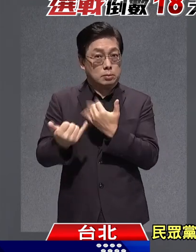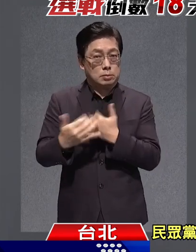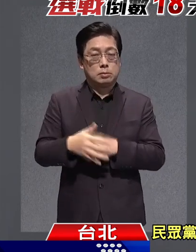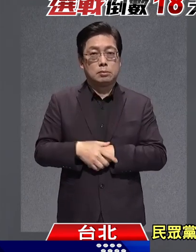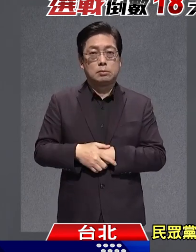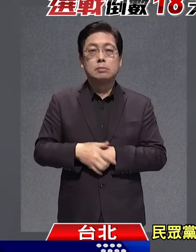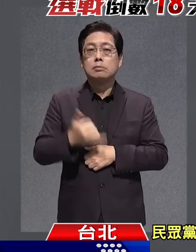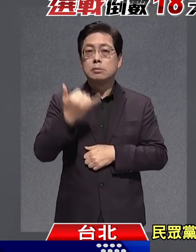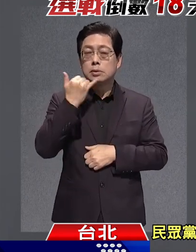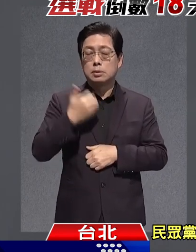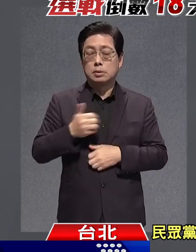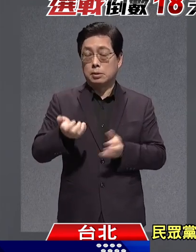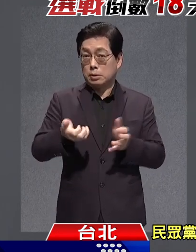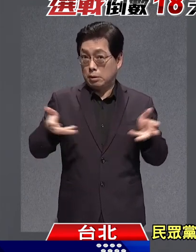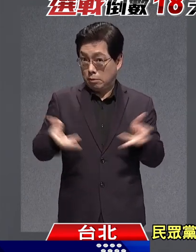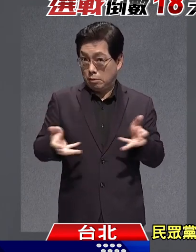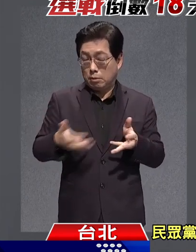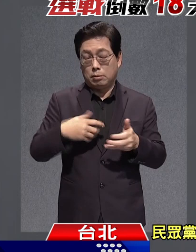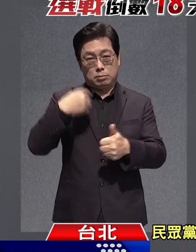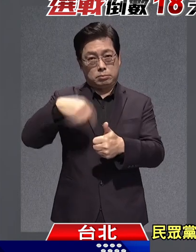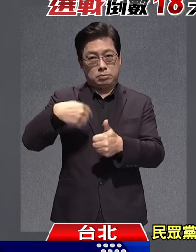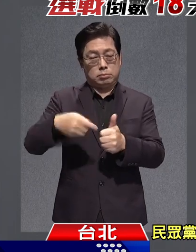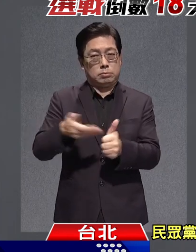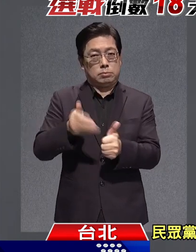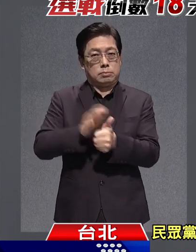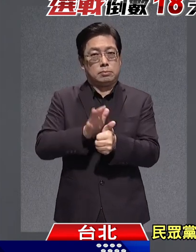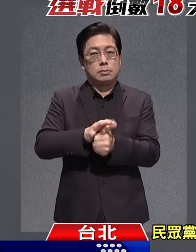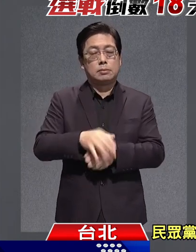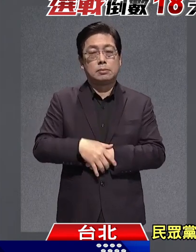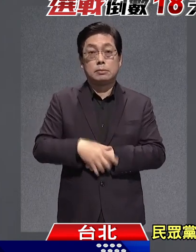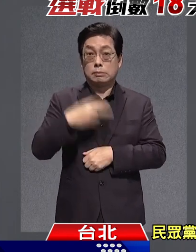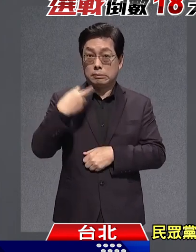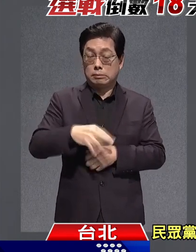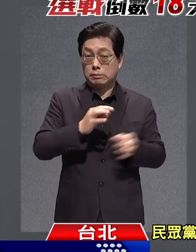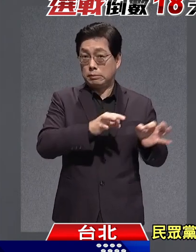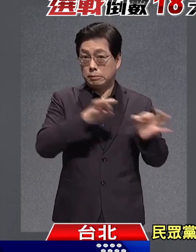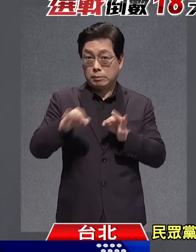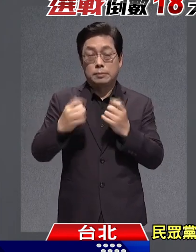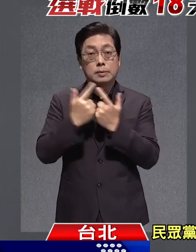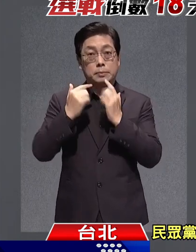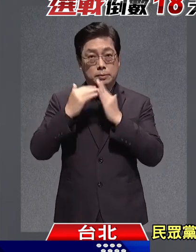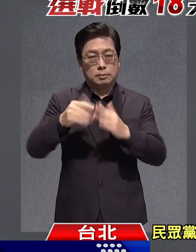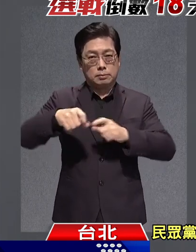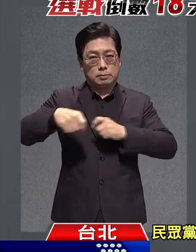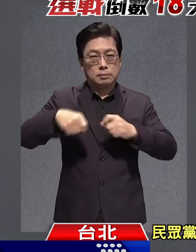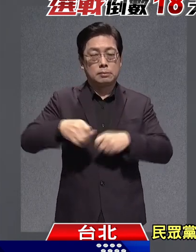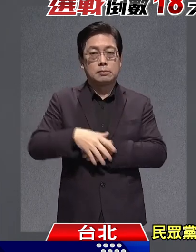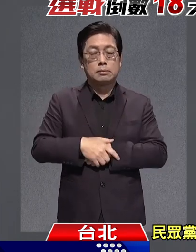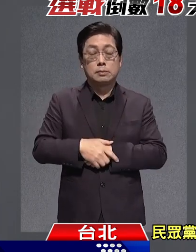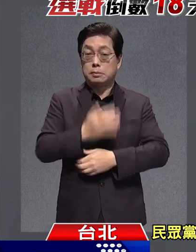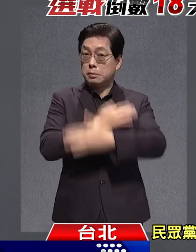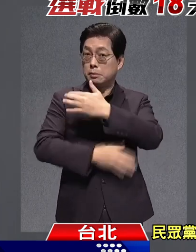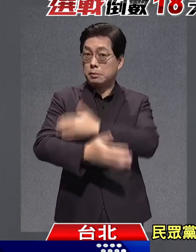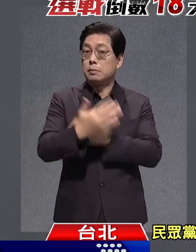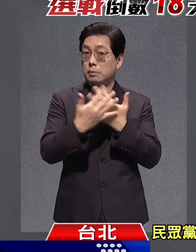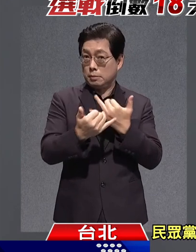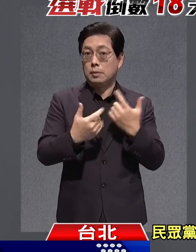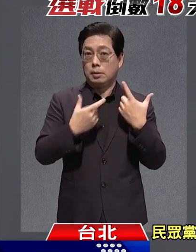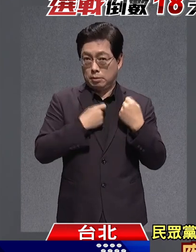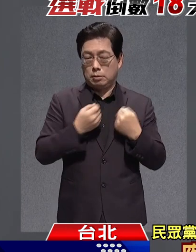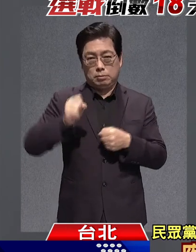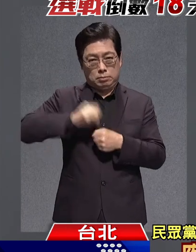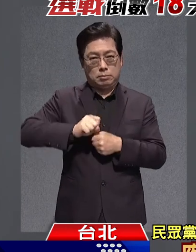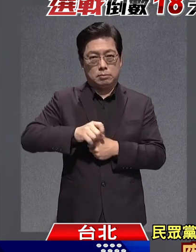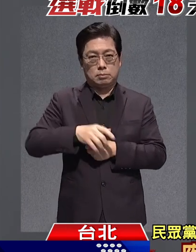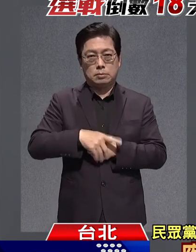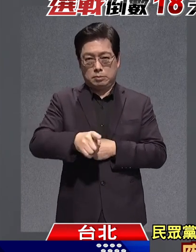合早疗辅导教育。另外要延续台北市的政策，有身心障碍的学童应当配